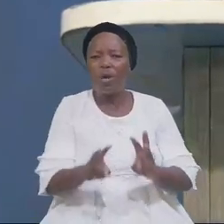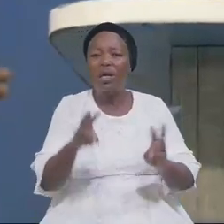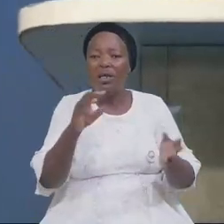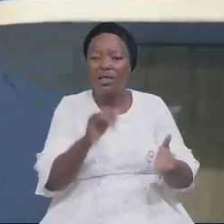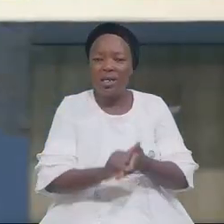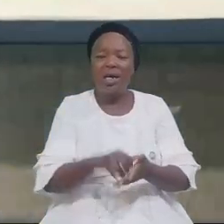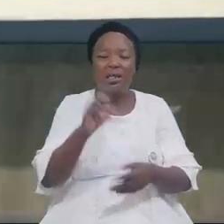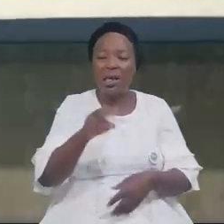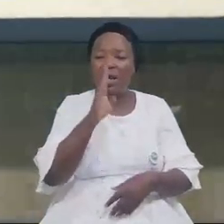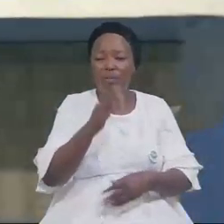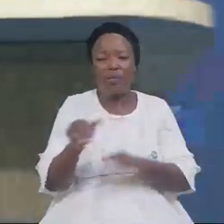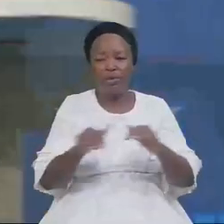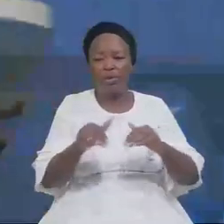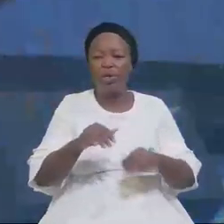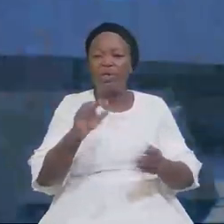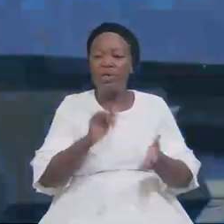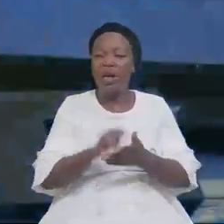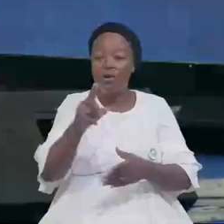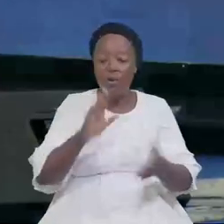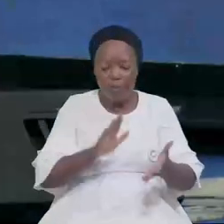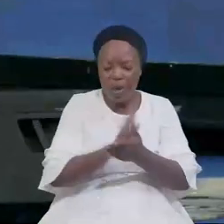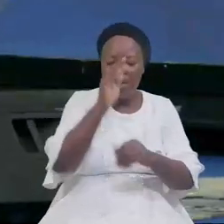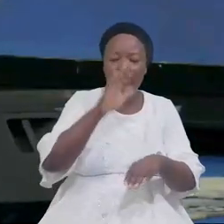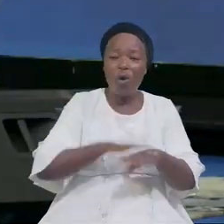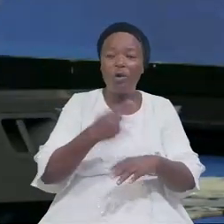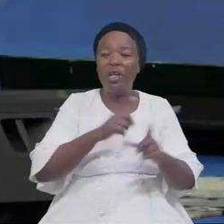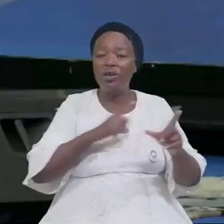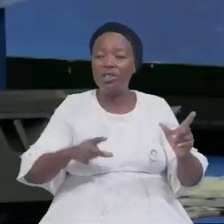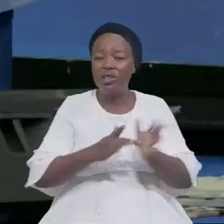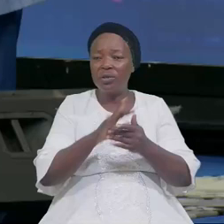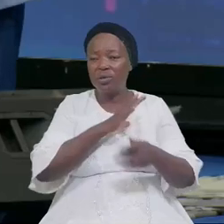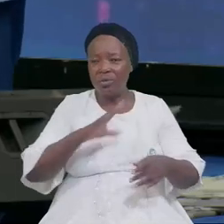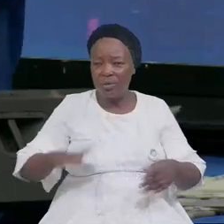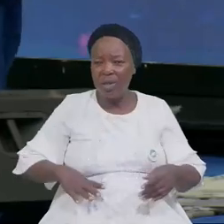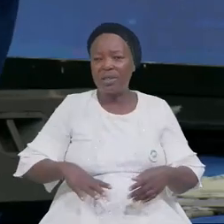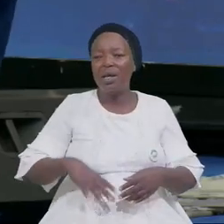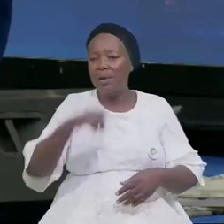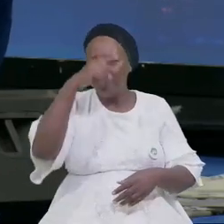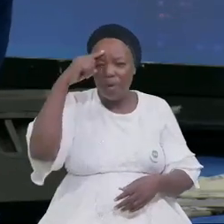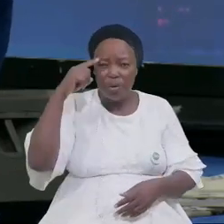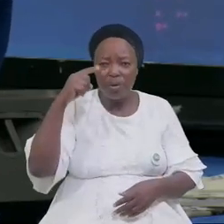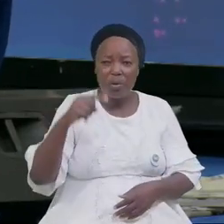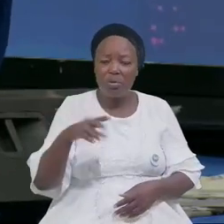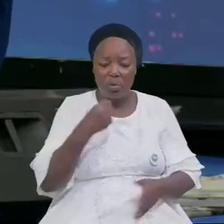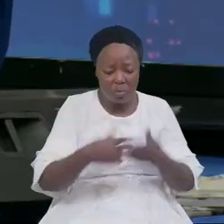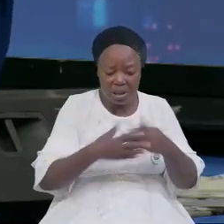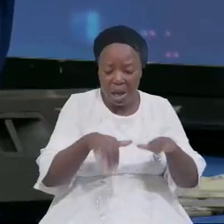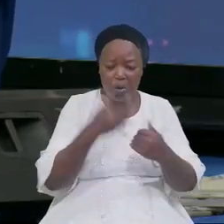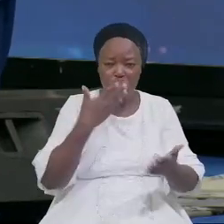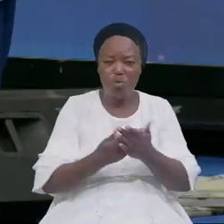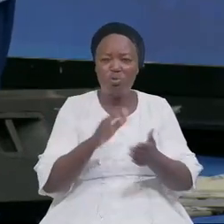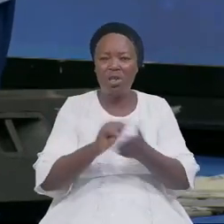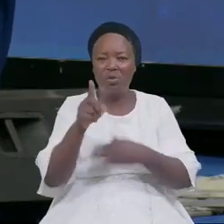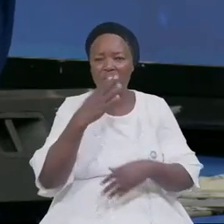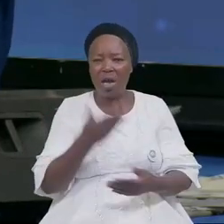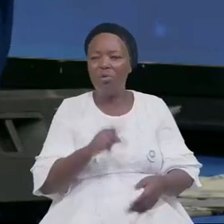seule manière que cela peut se faire, c'est lorsque vous croyez au Seigneur Jésus-Christ. Parce que, quel que soit, aussi bon que